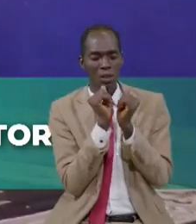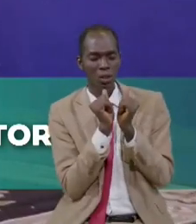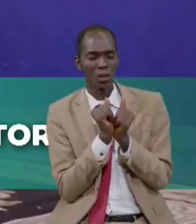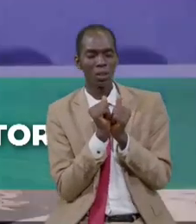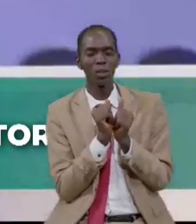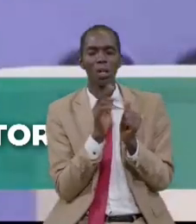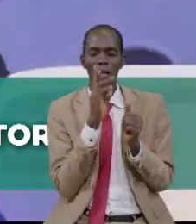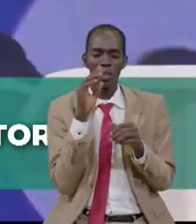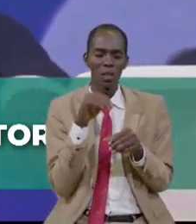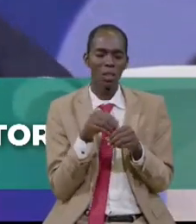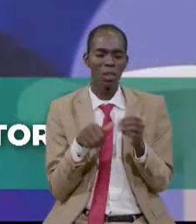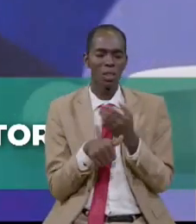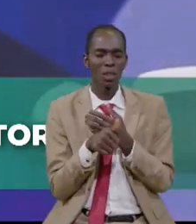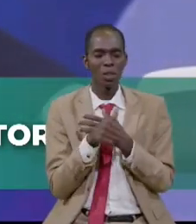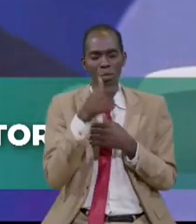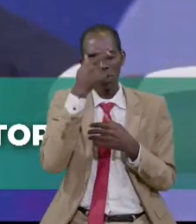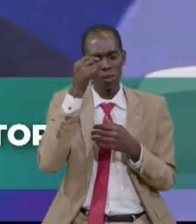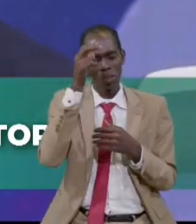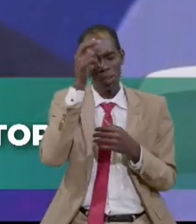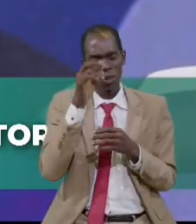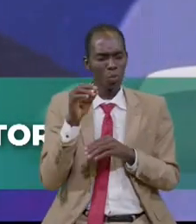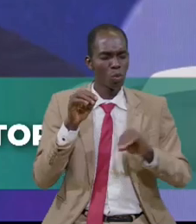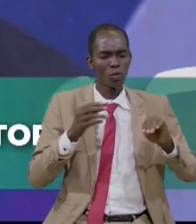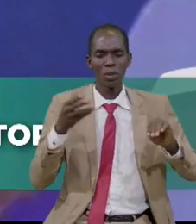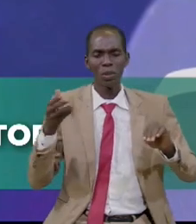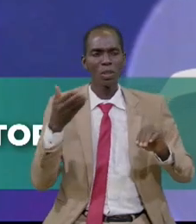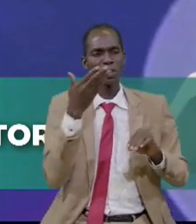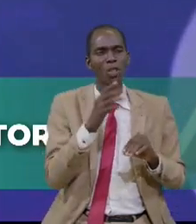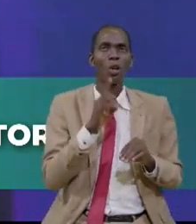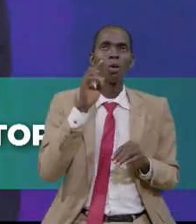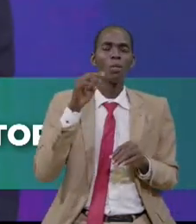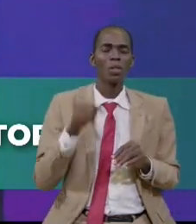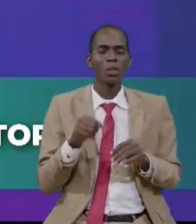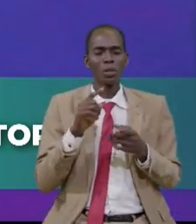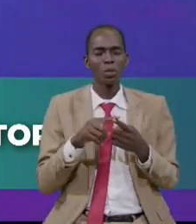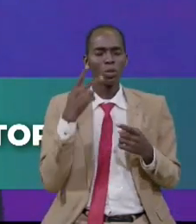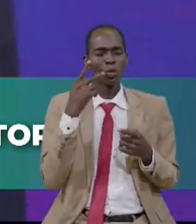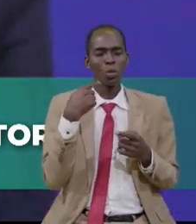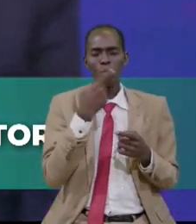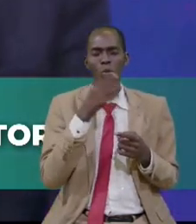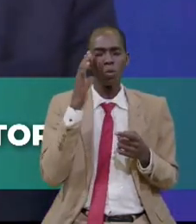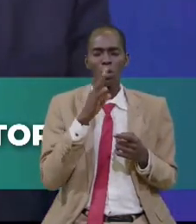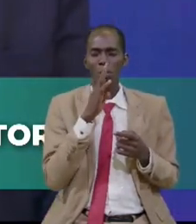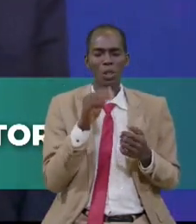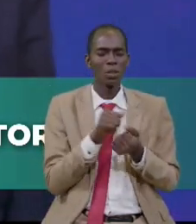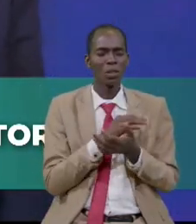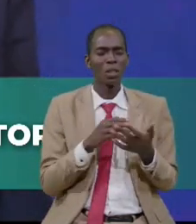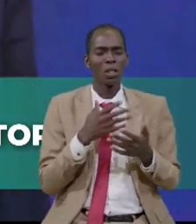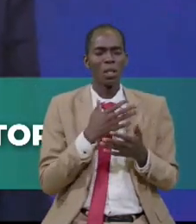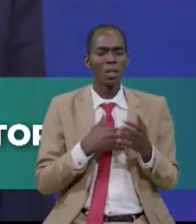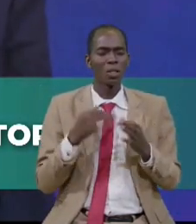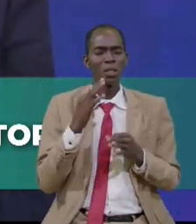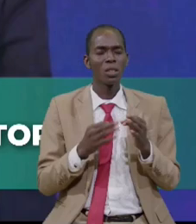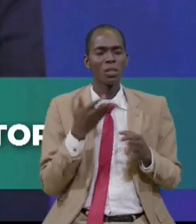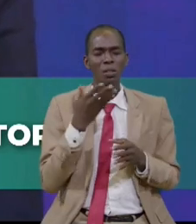sont en danger parce que Satan parcourt par-ci par-là pour voir qui peut dévorer. Et c'est un pécheur là-bas,